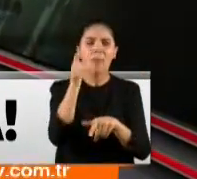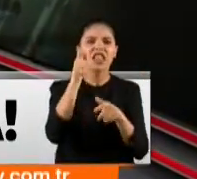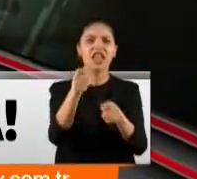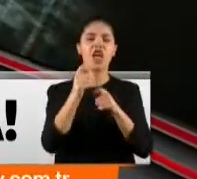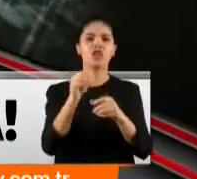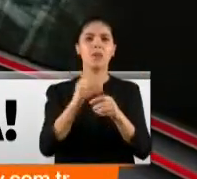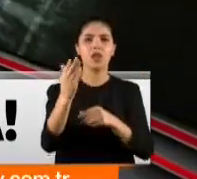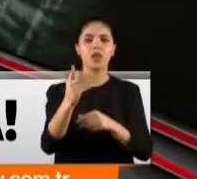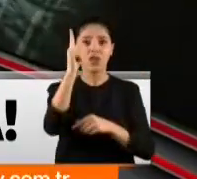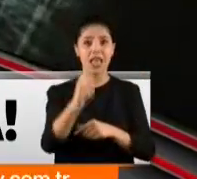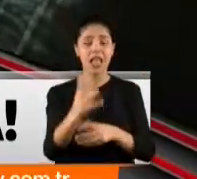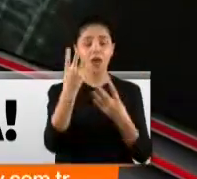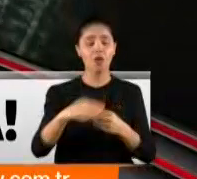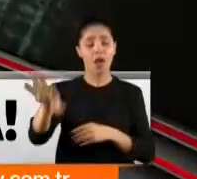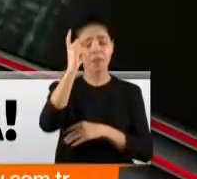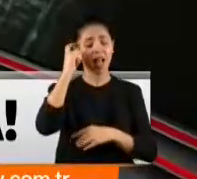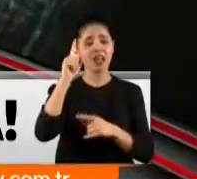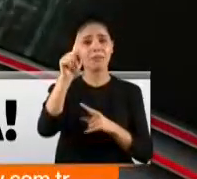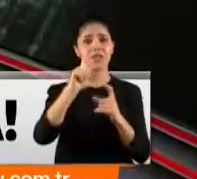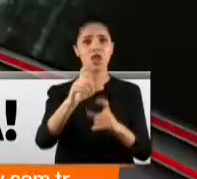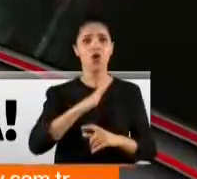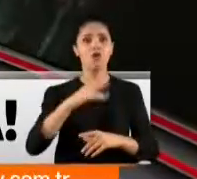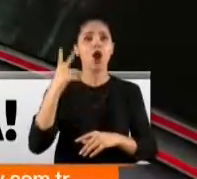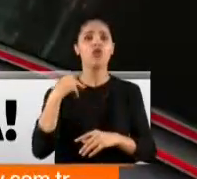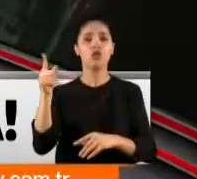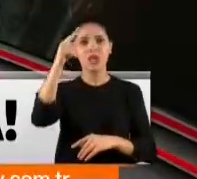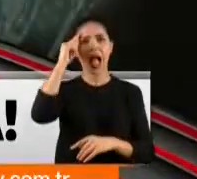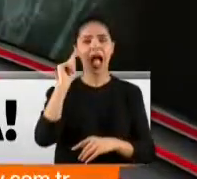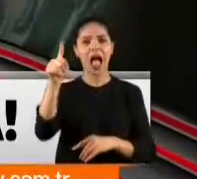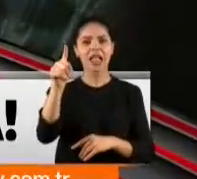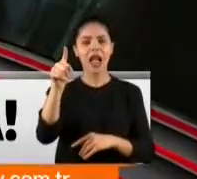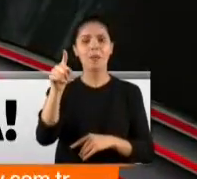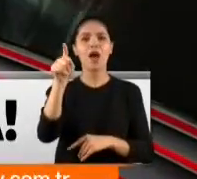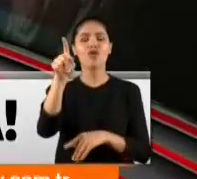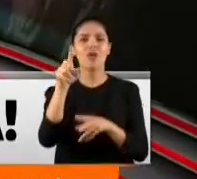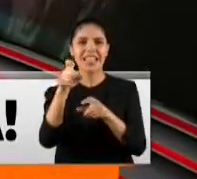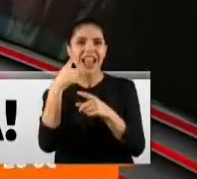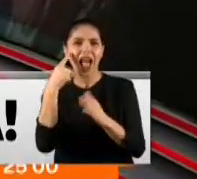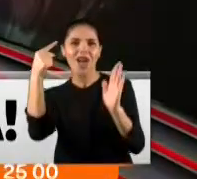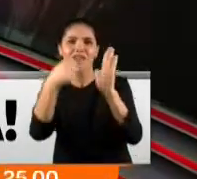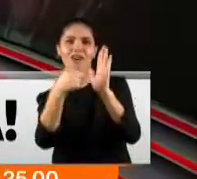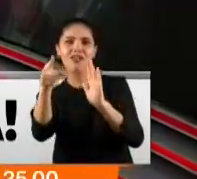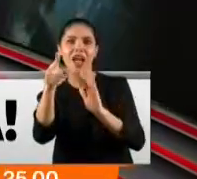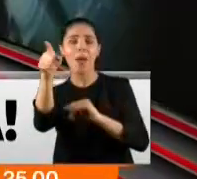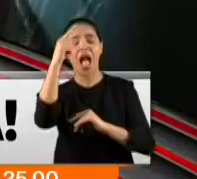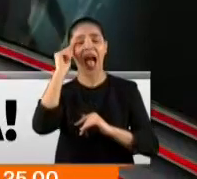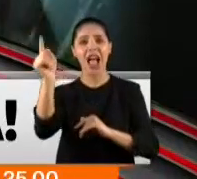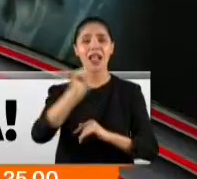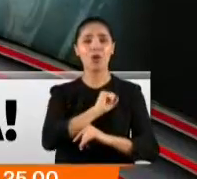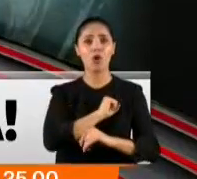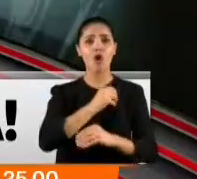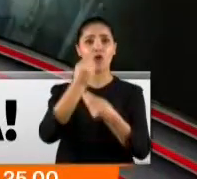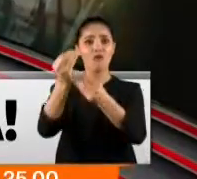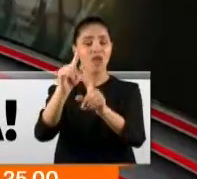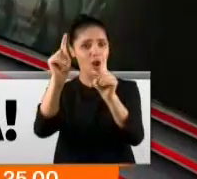çekmek için ilk olarak tabi akıllara şu getiriyor Rusya bu silahları göstererek acaba Azerbaycan'a